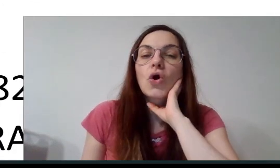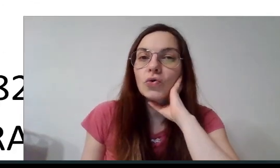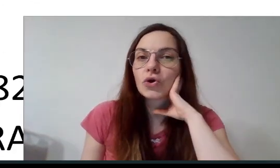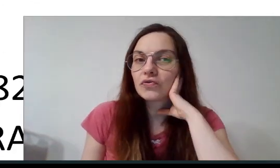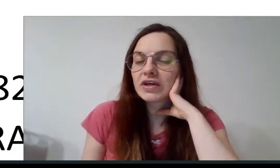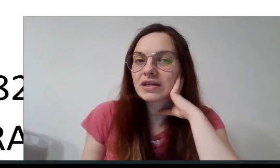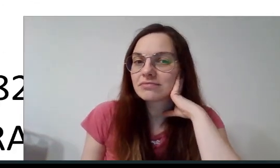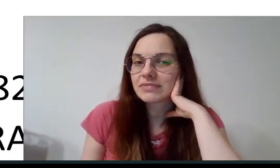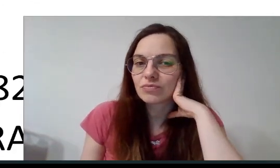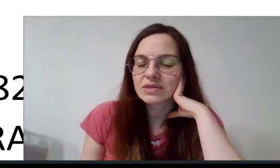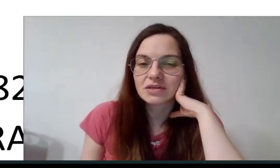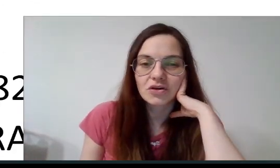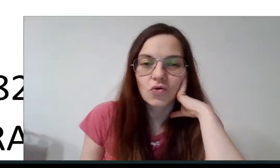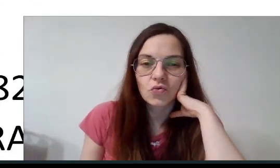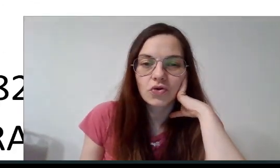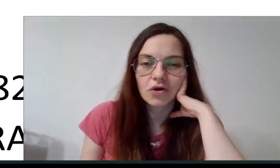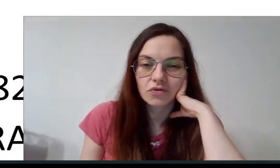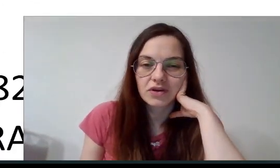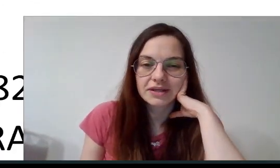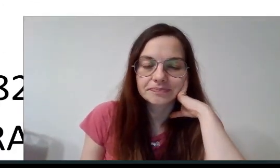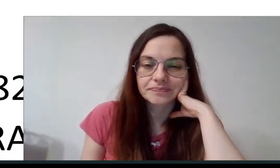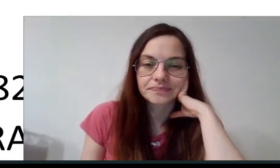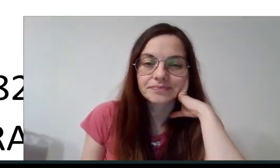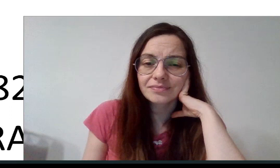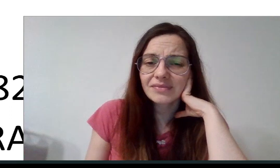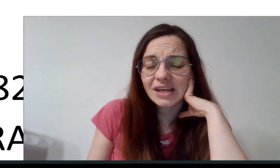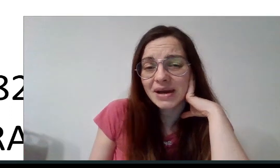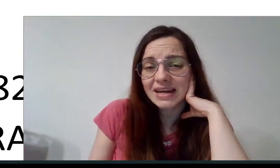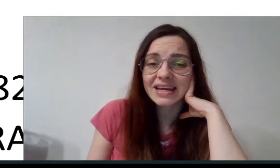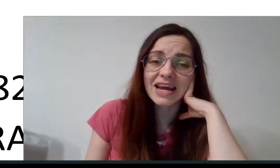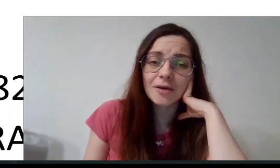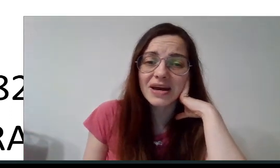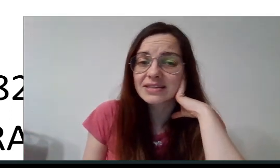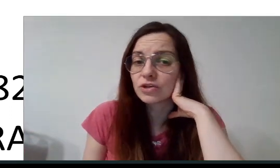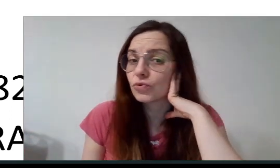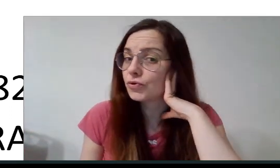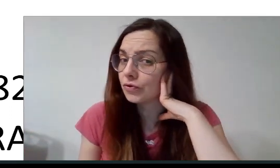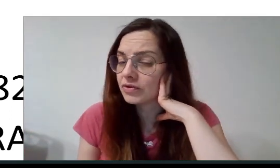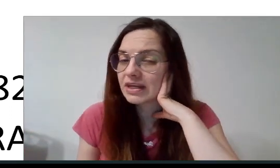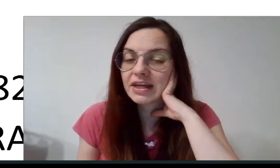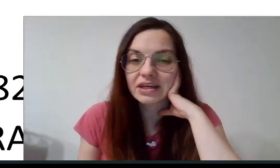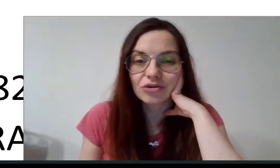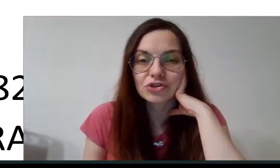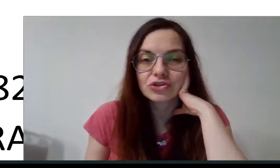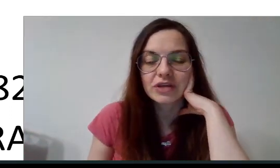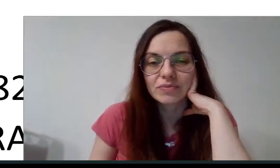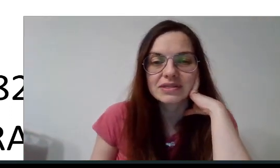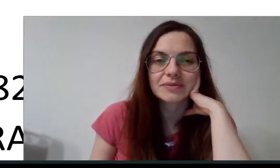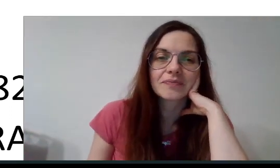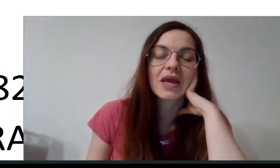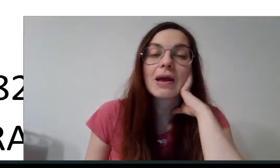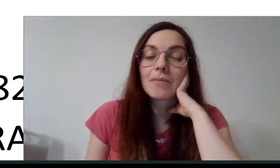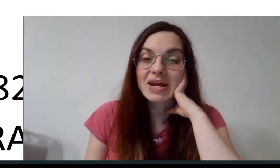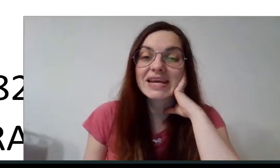Unhöflich, neljubazan. Unhöflich. Manche Nachbarn sind unhöflich. Neke komšije su neljubazni.